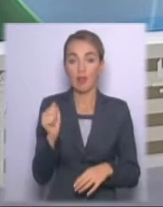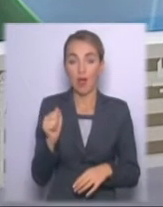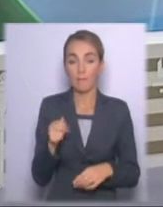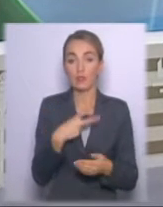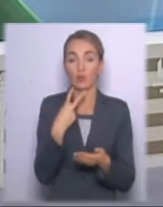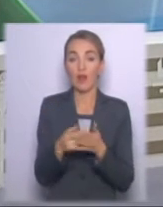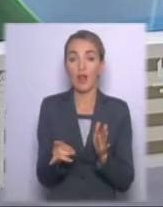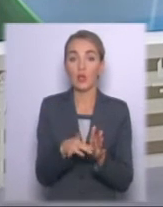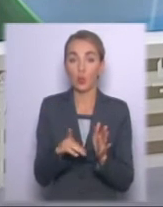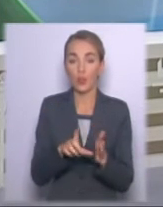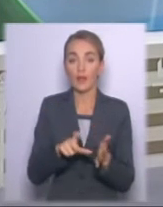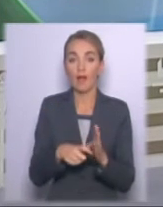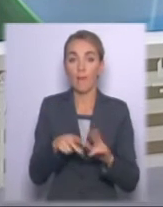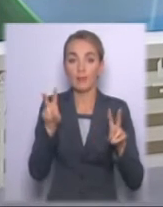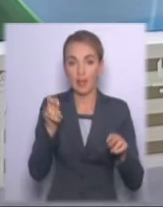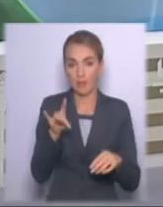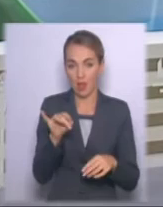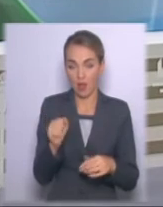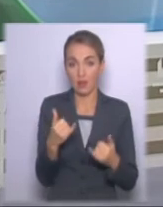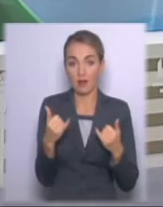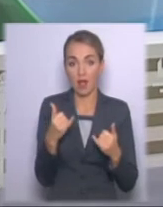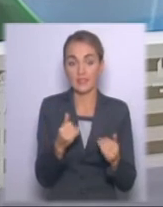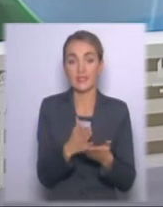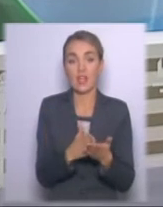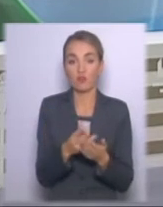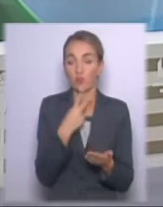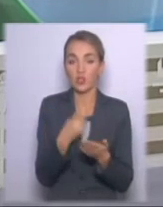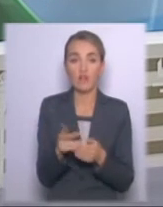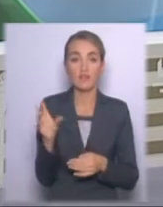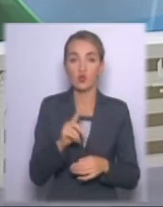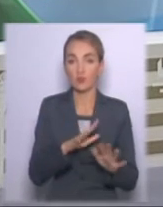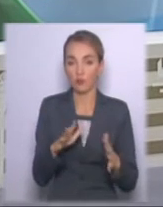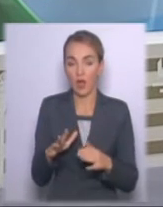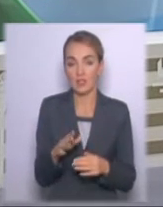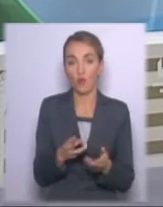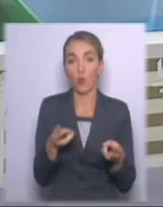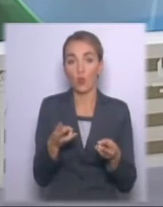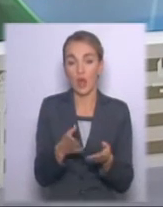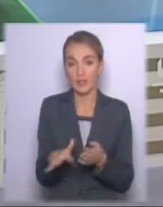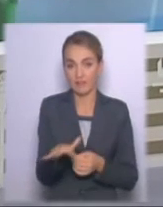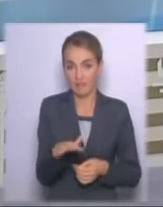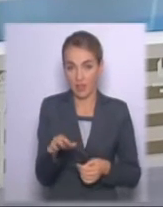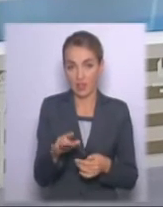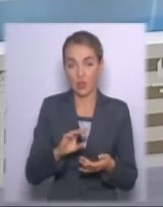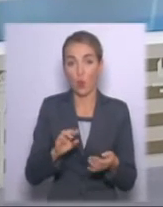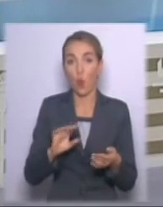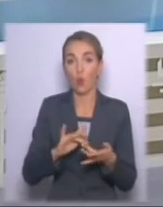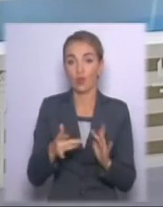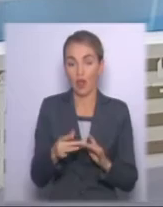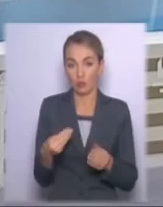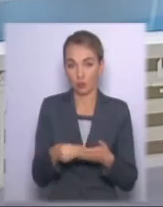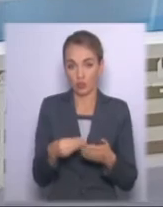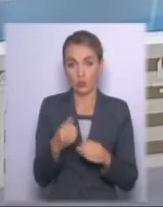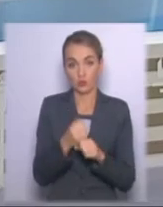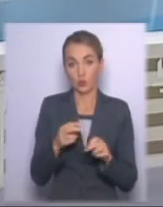презентували електронний кабінет мера. Наразі сервіс відображає усе, що відбувається у комунальній сфері та онлайн-бюджет. Роботу нової системи вже